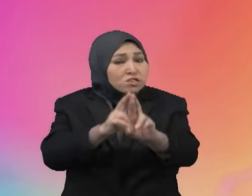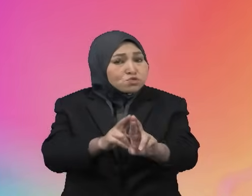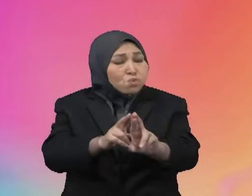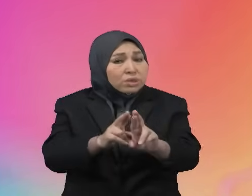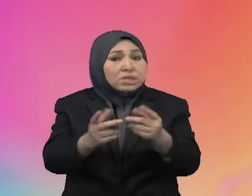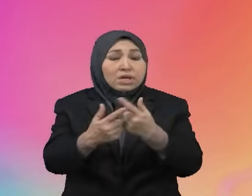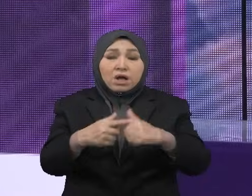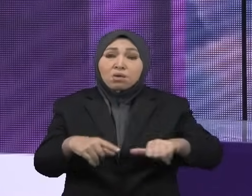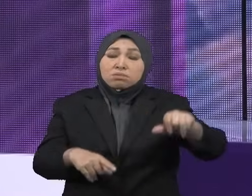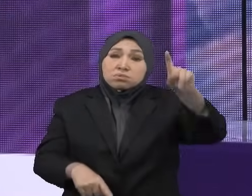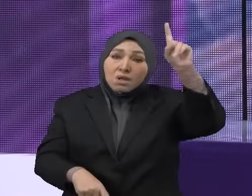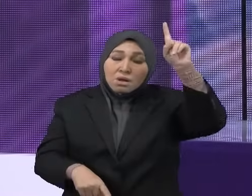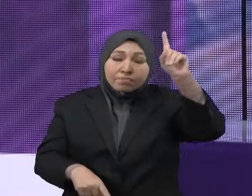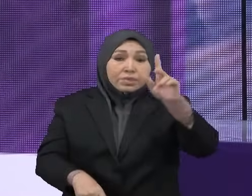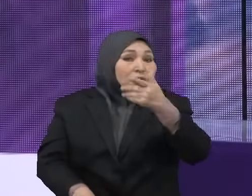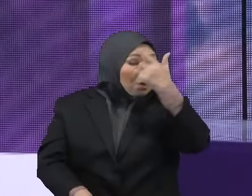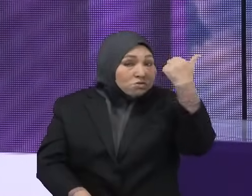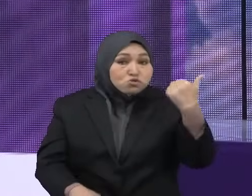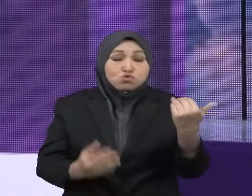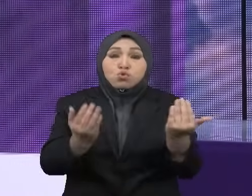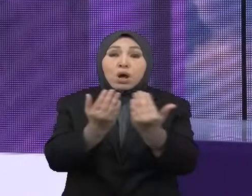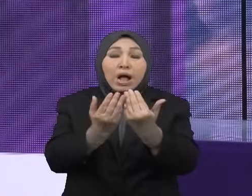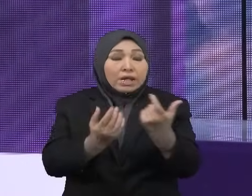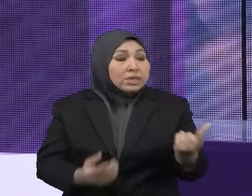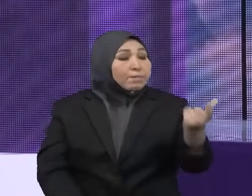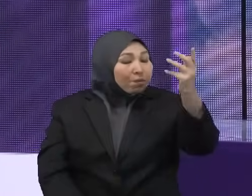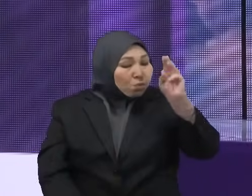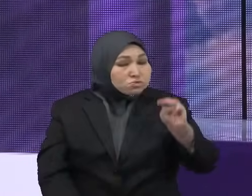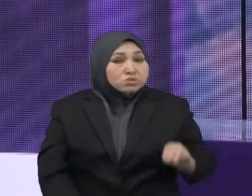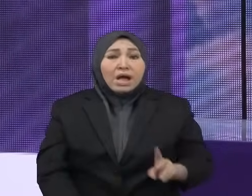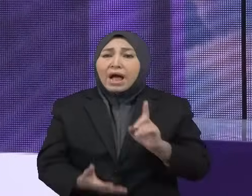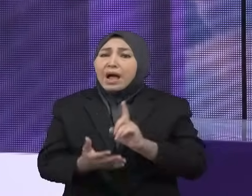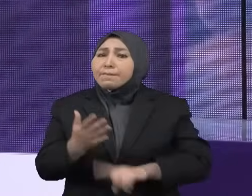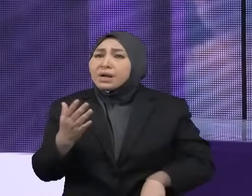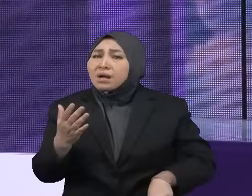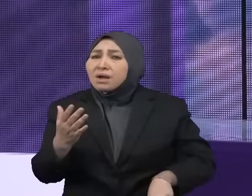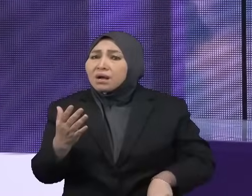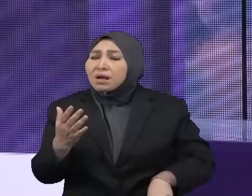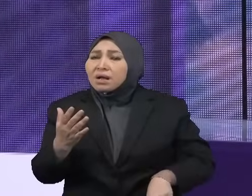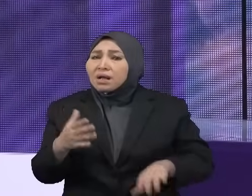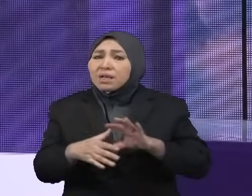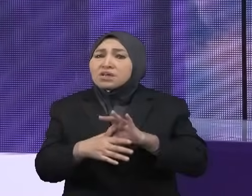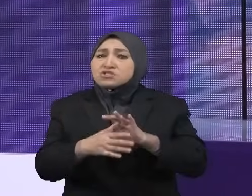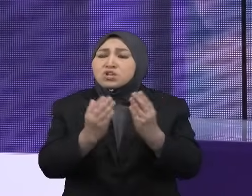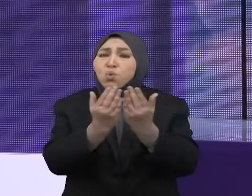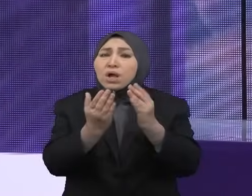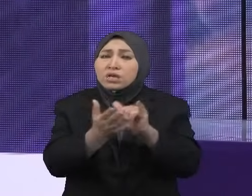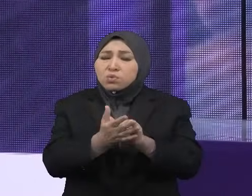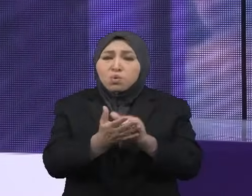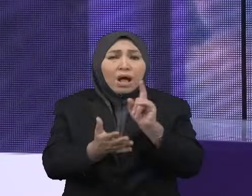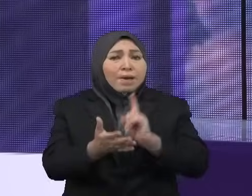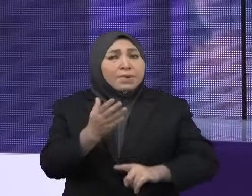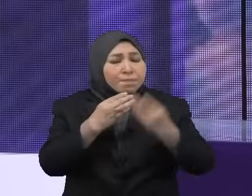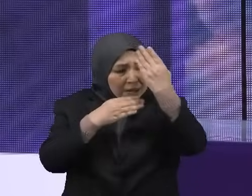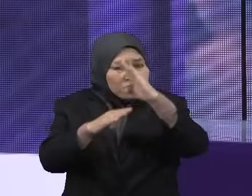jawapan daripada Allah, kesan daripada doa Nabi Musa alaihi salam. Apakah isi doanya itu? Apakah